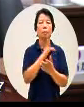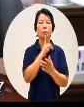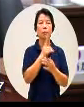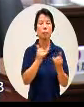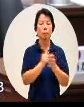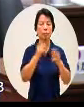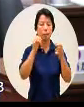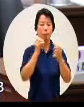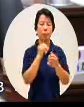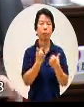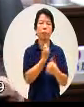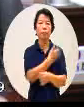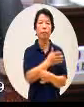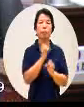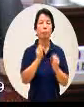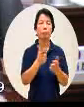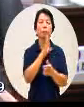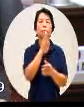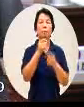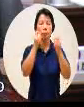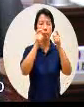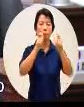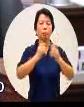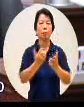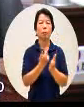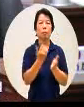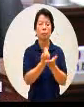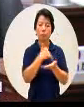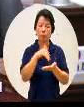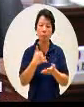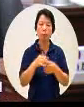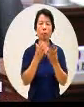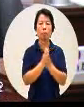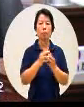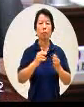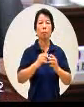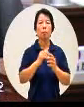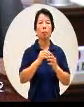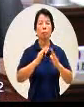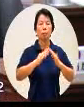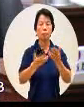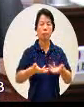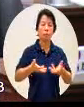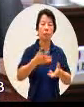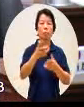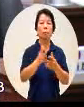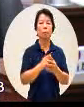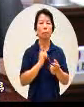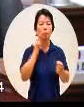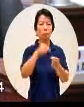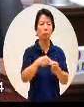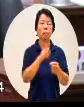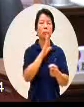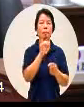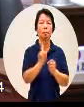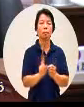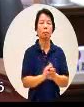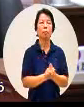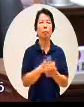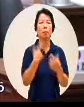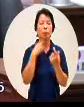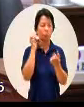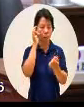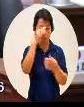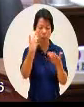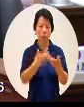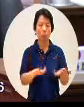我們高雄市預算或執行政策主要的施政理念隔了很多年,我現在看到